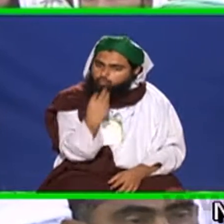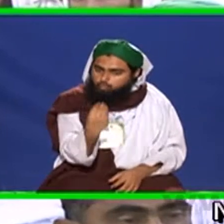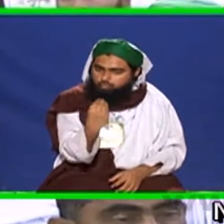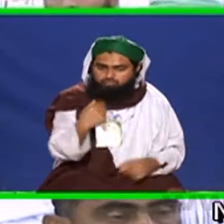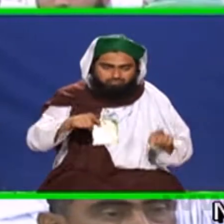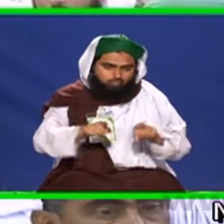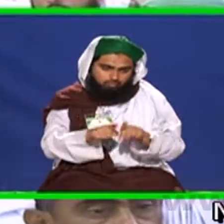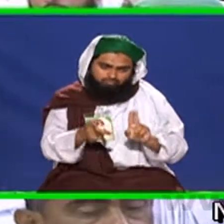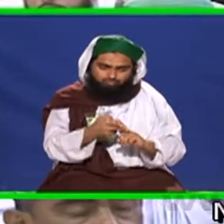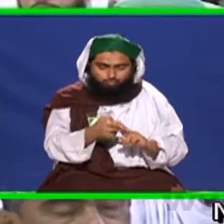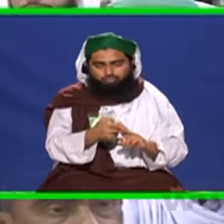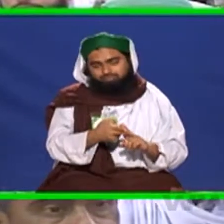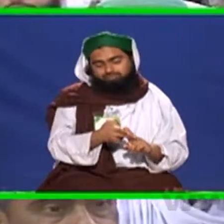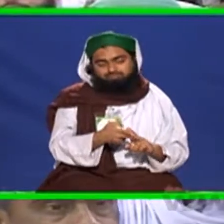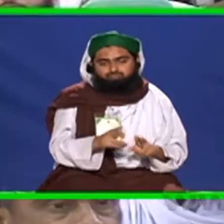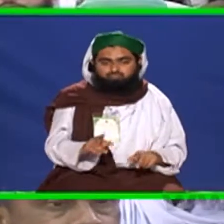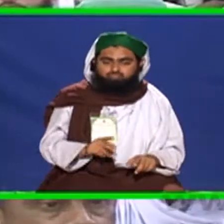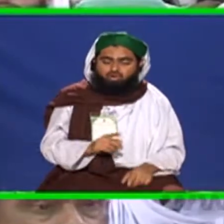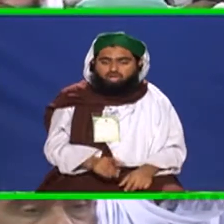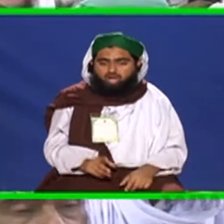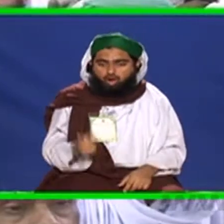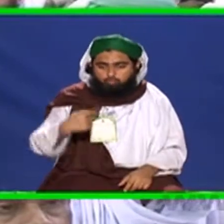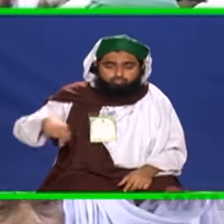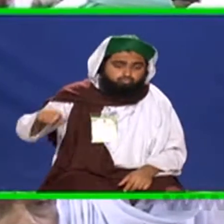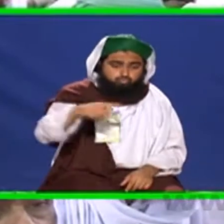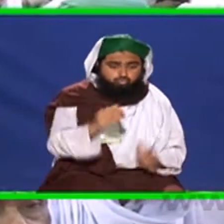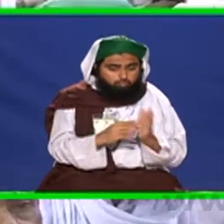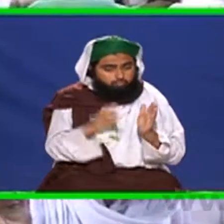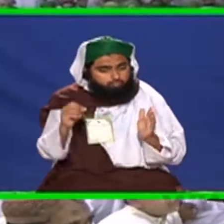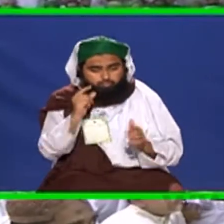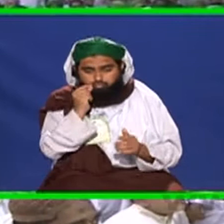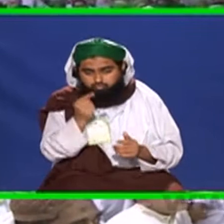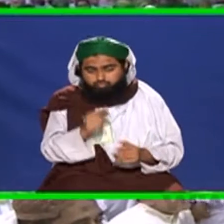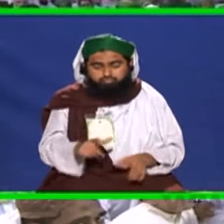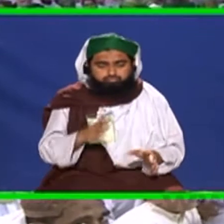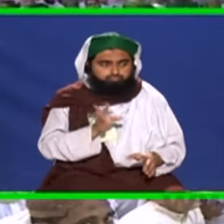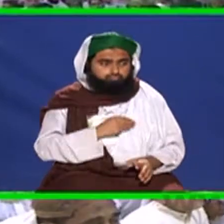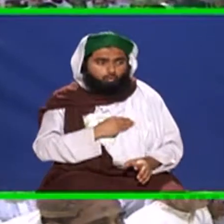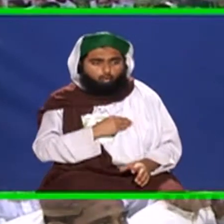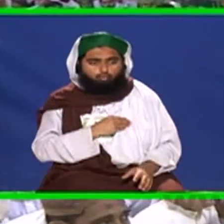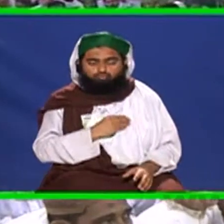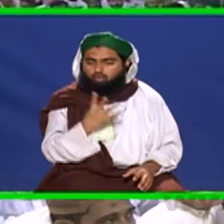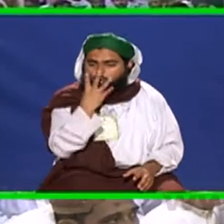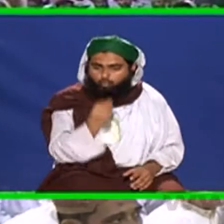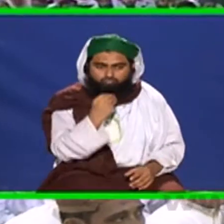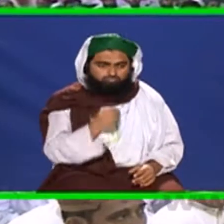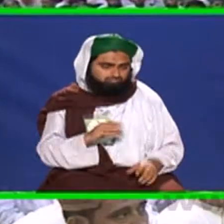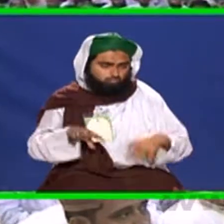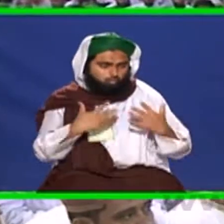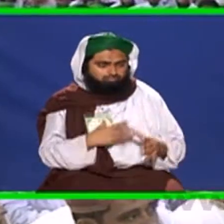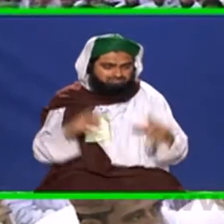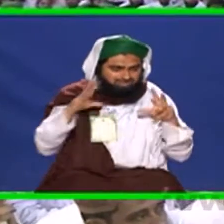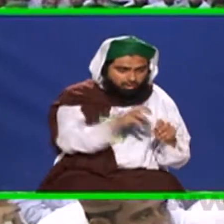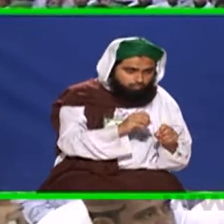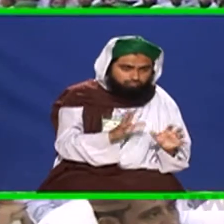تھا، شیر سے ڈرتے ہوئے شیر اس کو بچا لیتا تھا. ایک بار ایک عقاب لومڑی پر جھپٹنے